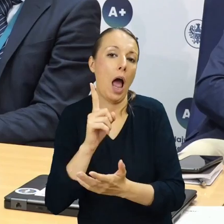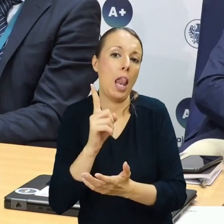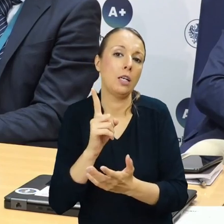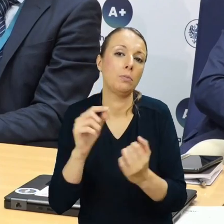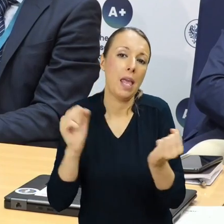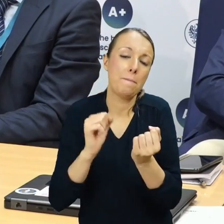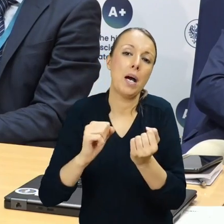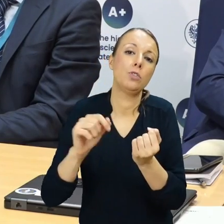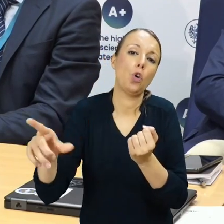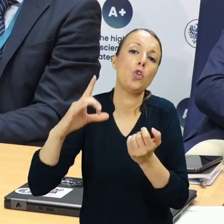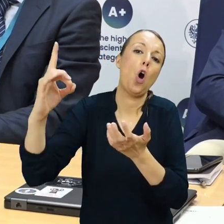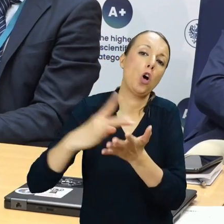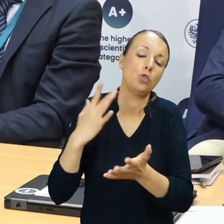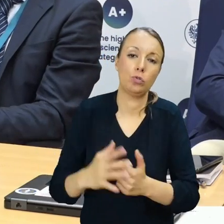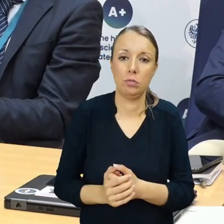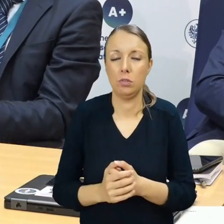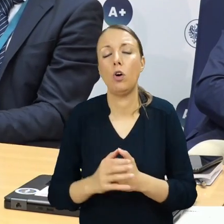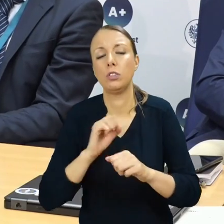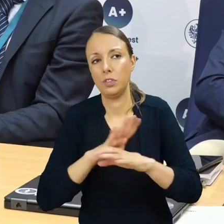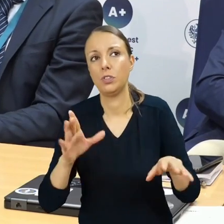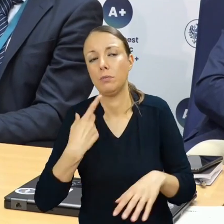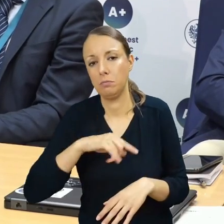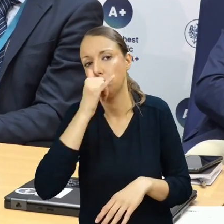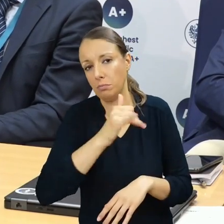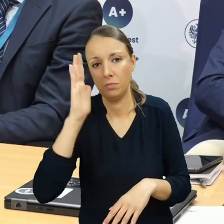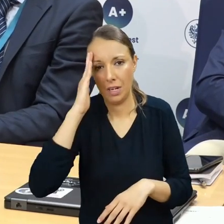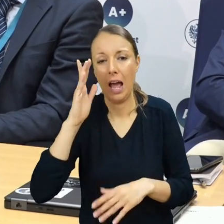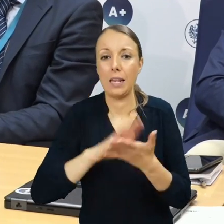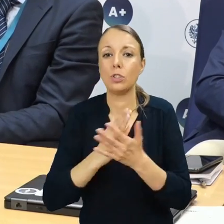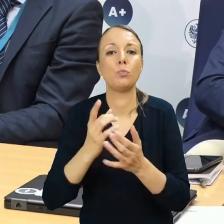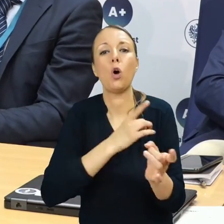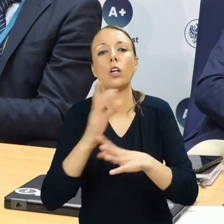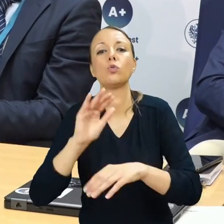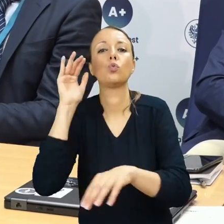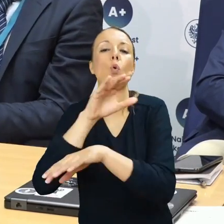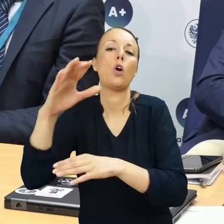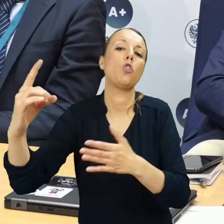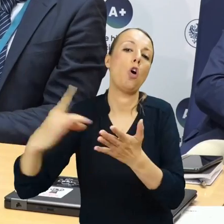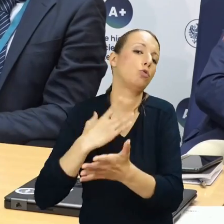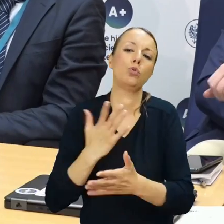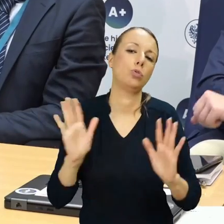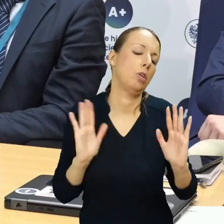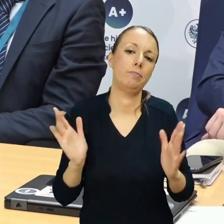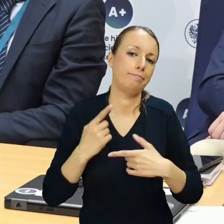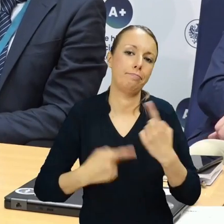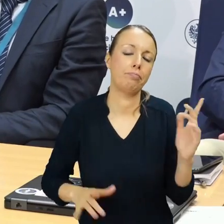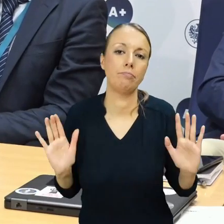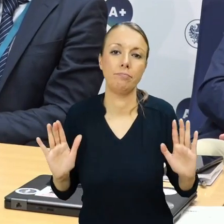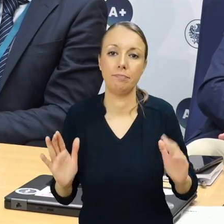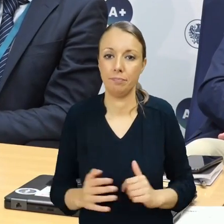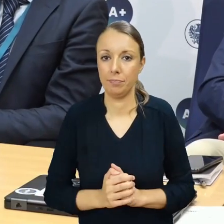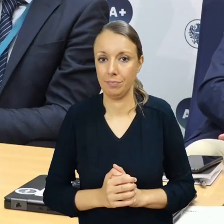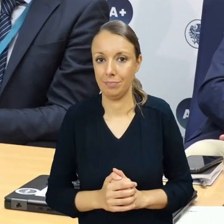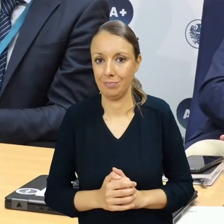za to oczywiście nie możemy ręczyć, ale no, nie ryzykując automatycznym odrzuceniem skargi, to zawiadomienie o mglistym